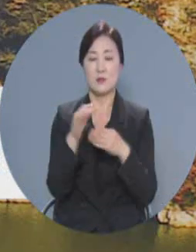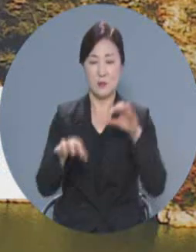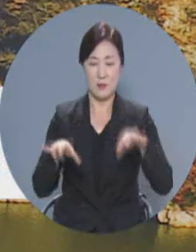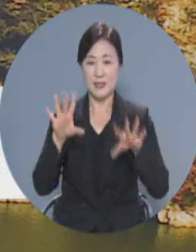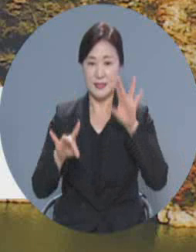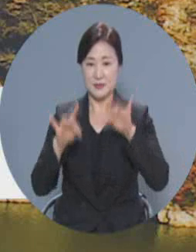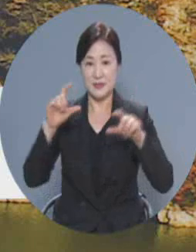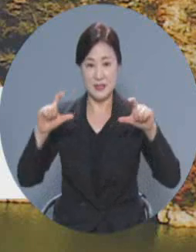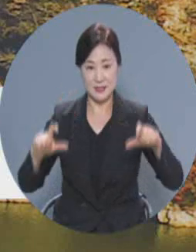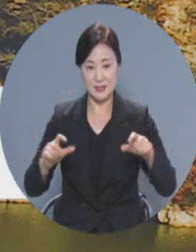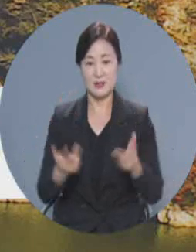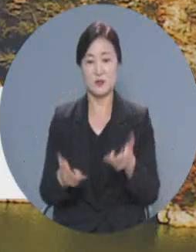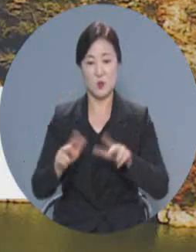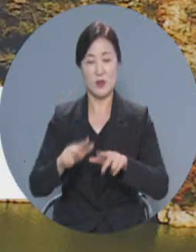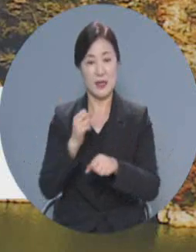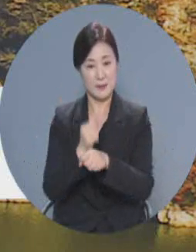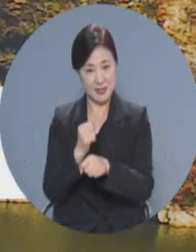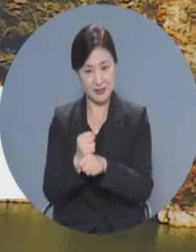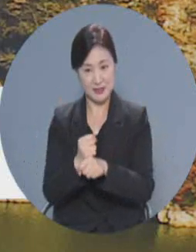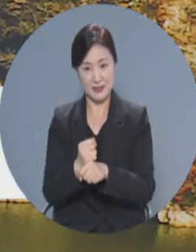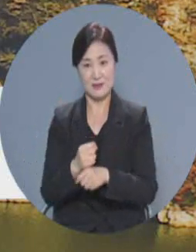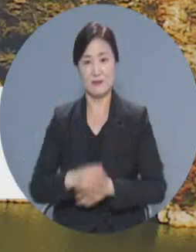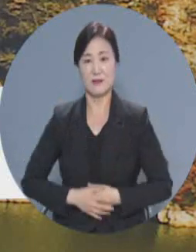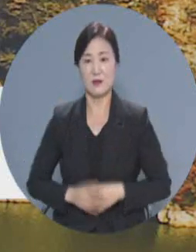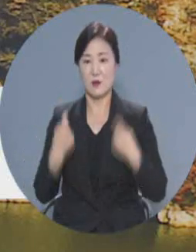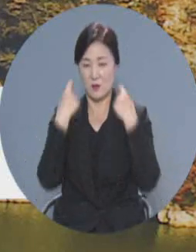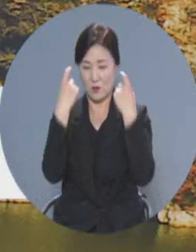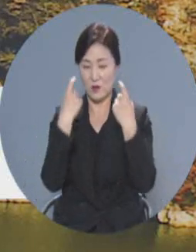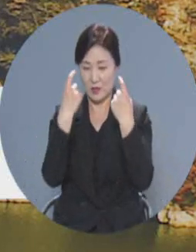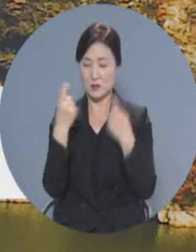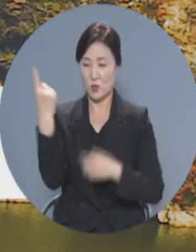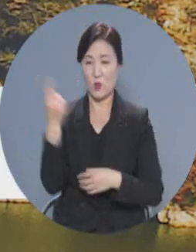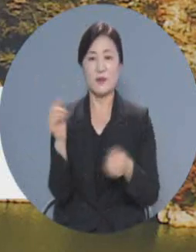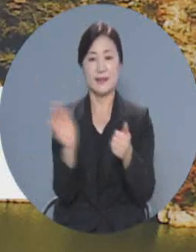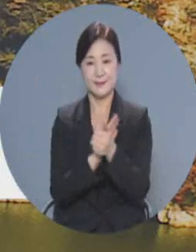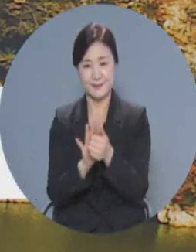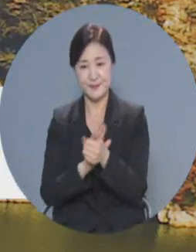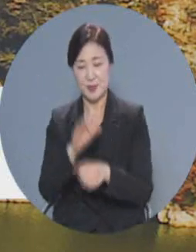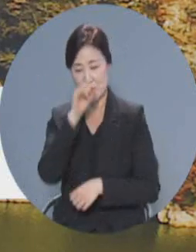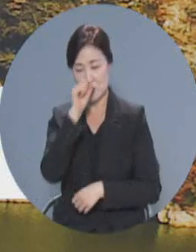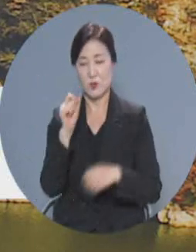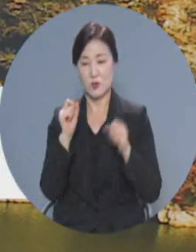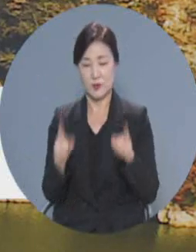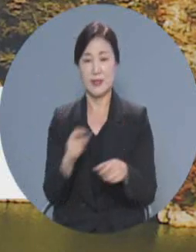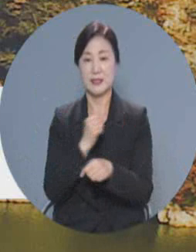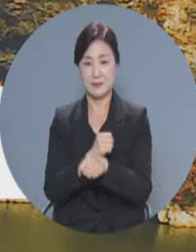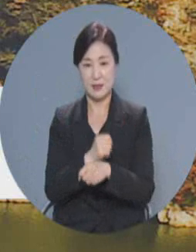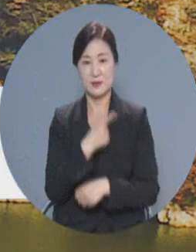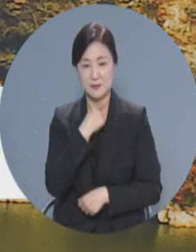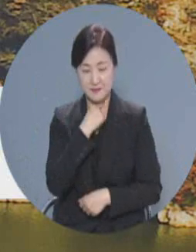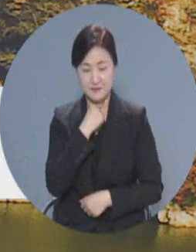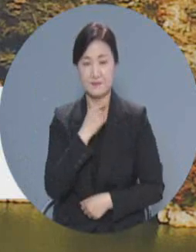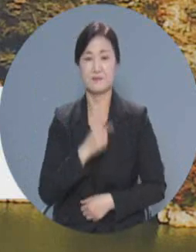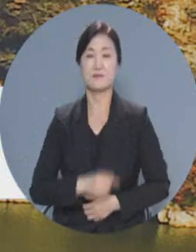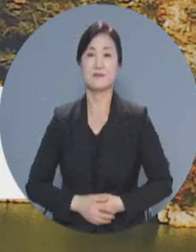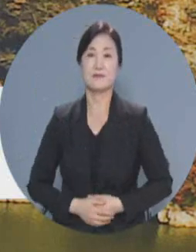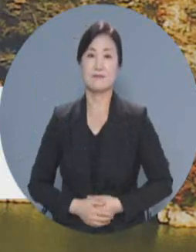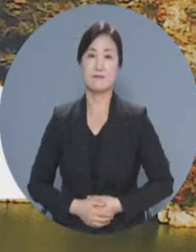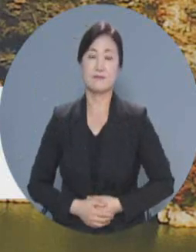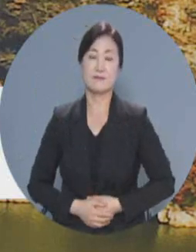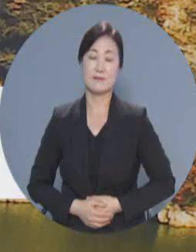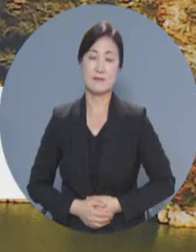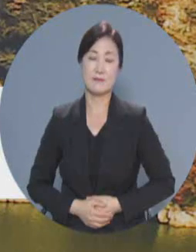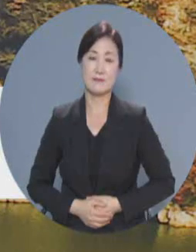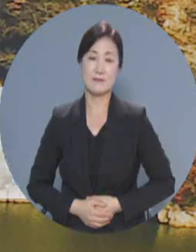습지 정원도 저희들이 조성을 해서 또 오는 관광객들에게 제공하는 그런 좋은